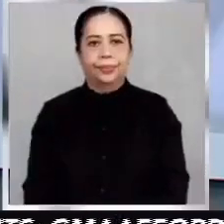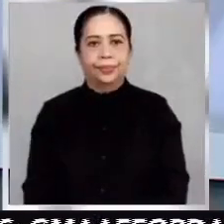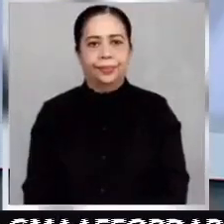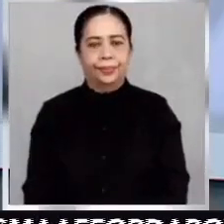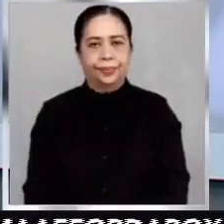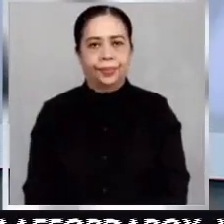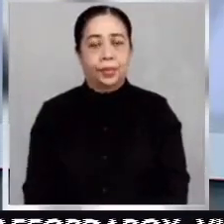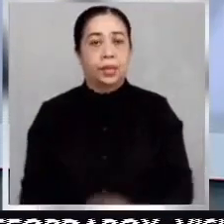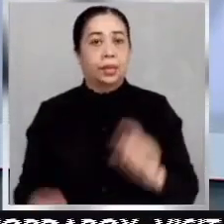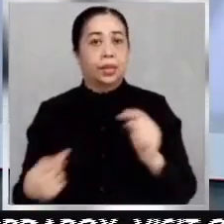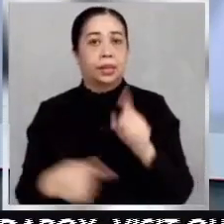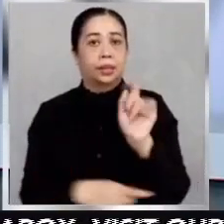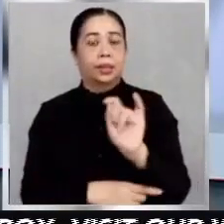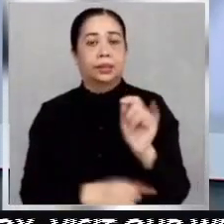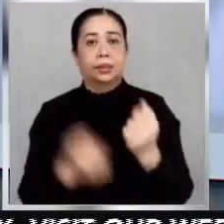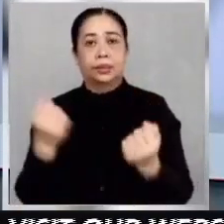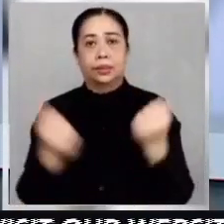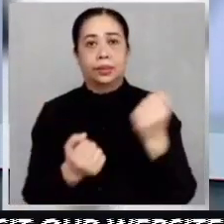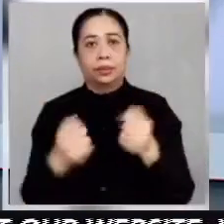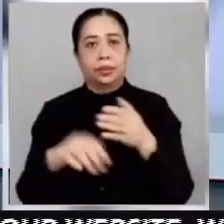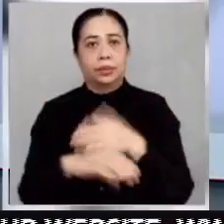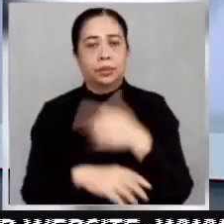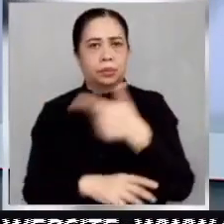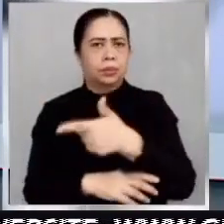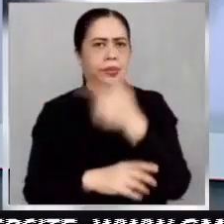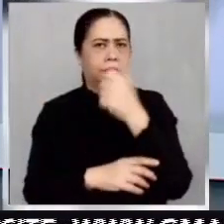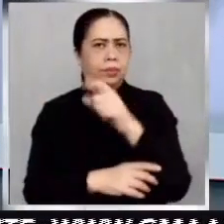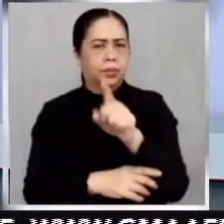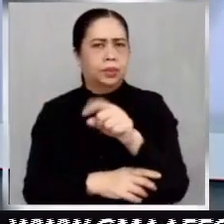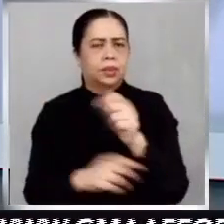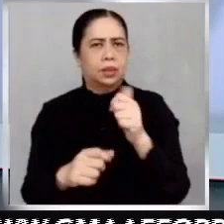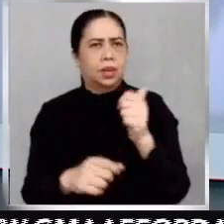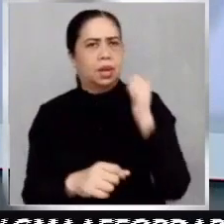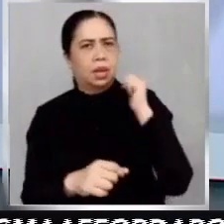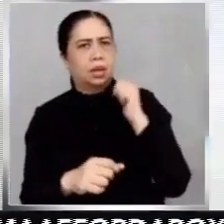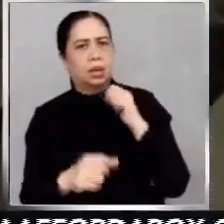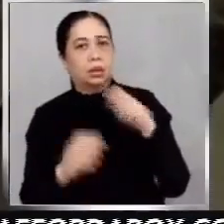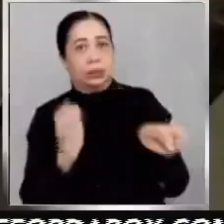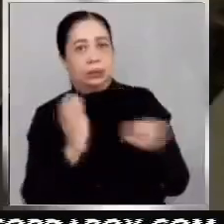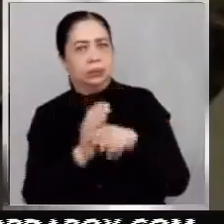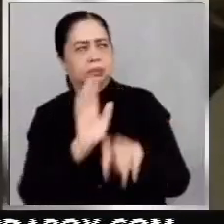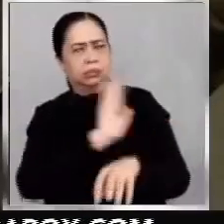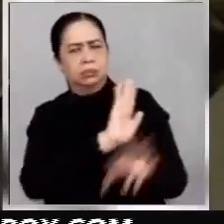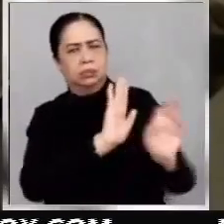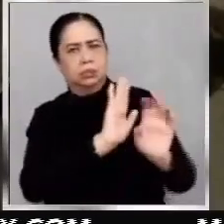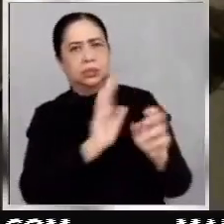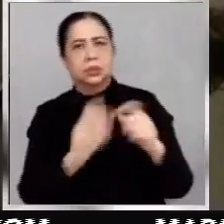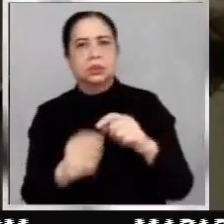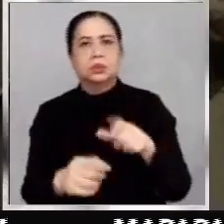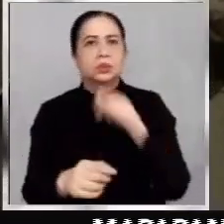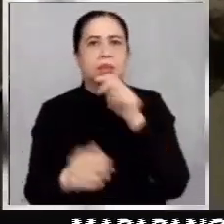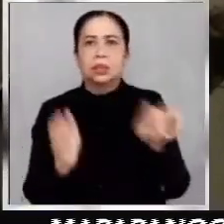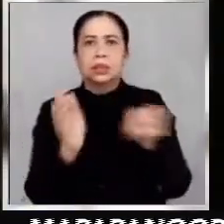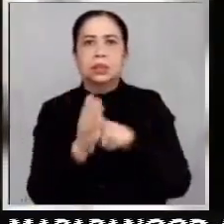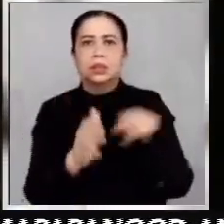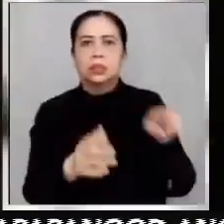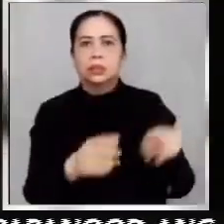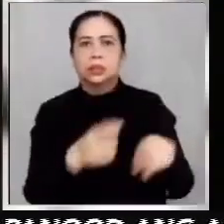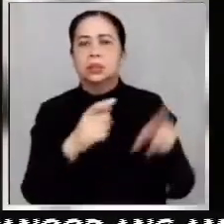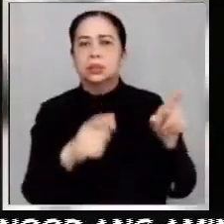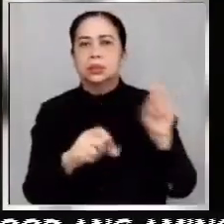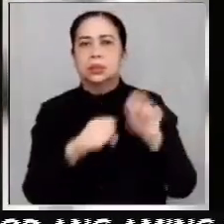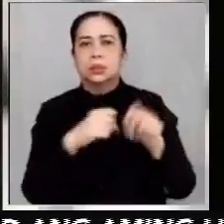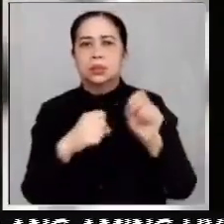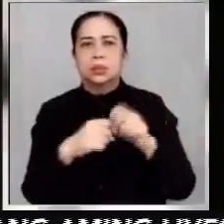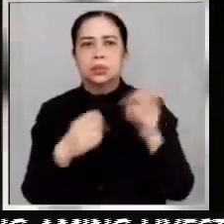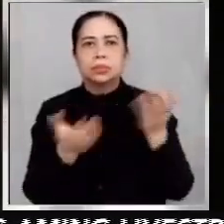Sugatan ng isang taxi driver matapos barilin umano ng tinanggihan niyang pasahero. Ayon sa pulisya, hindi isinakay ng biktima ang suspect na magpapatid